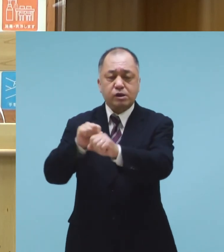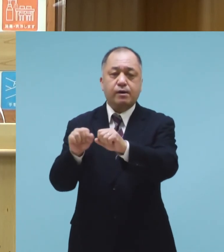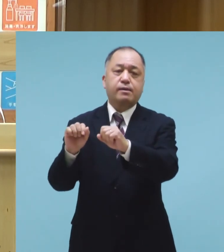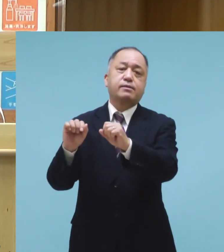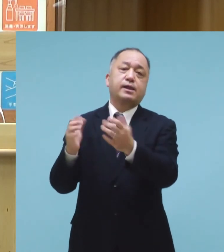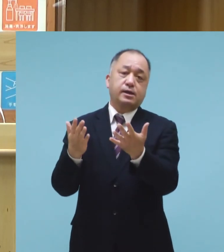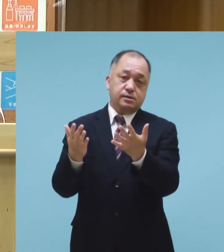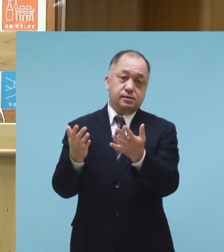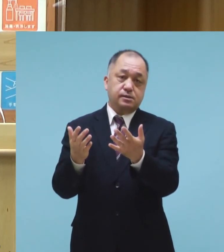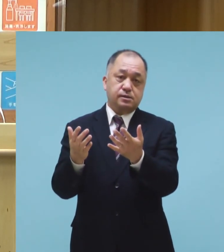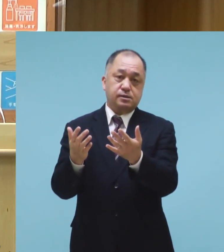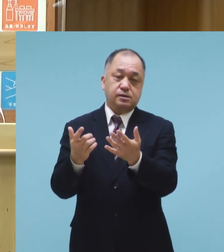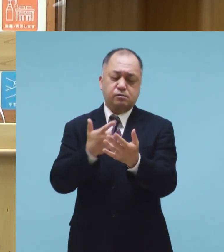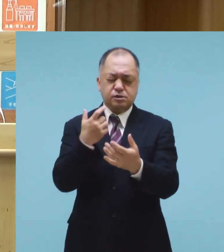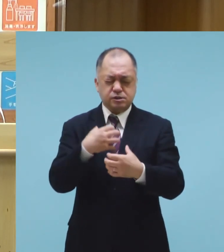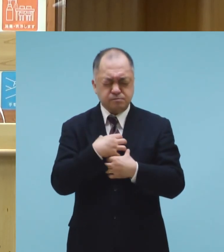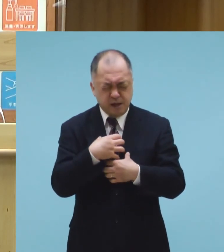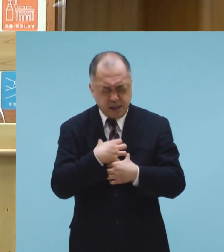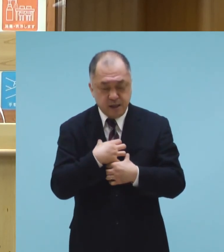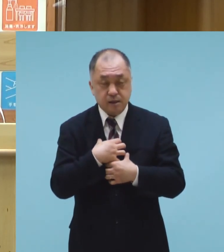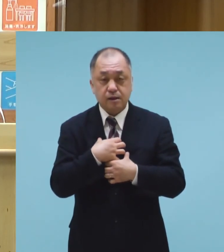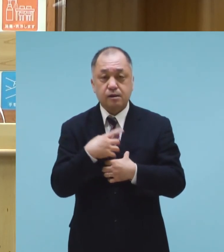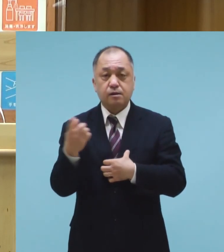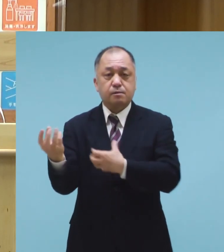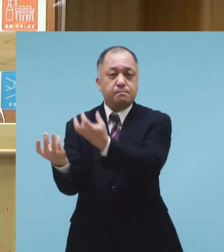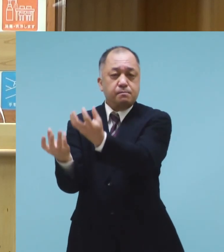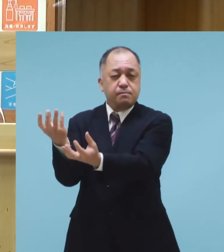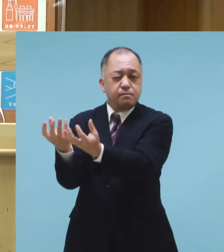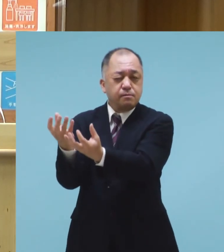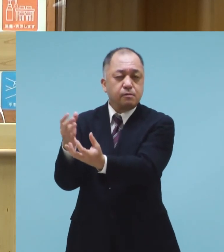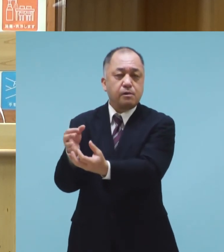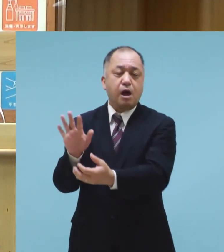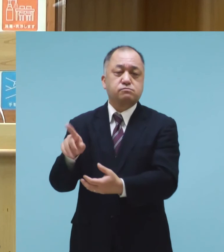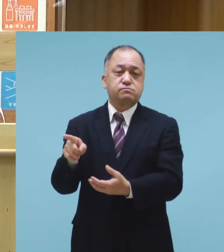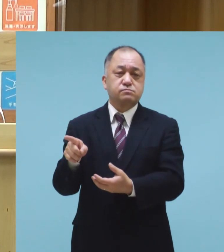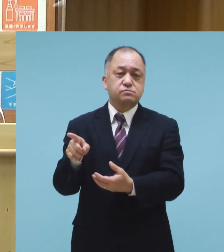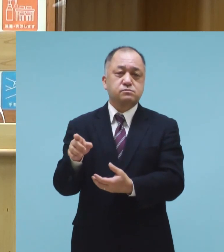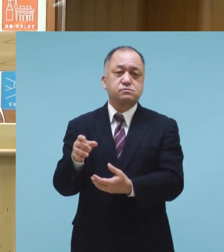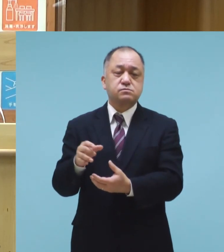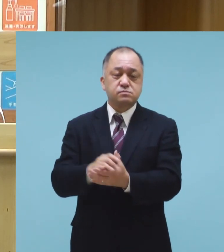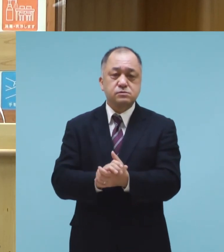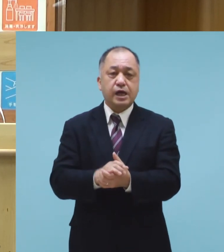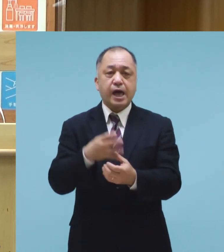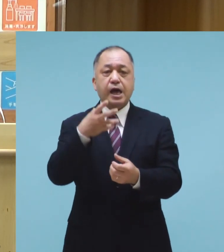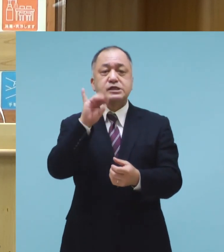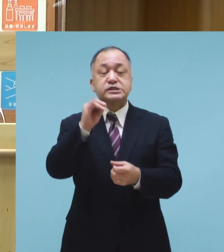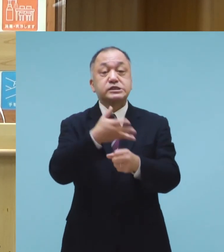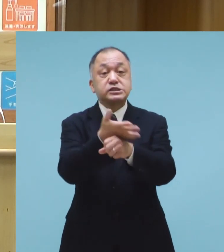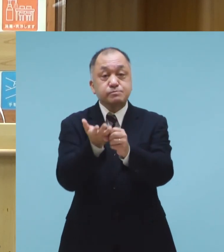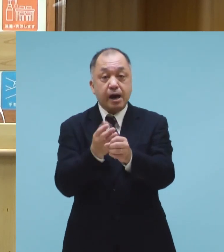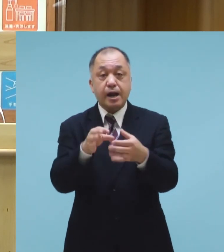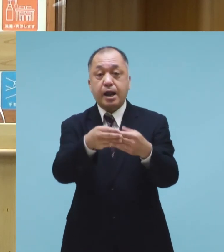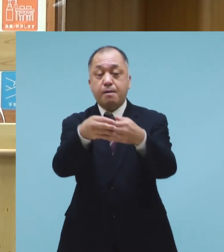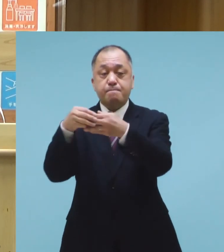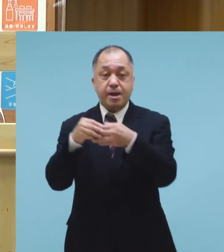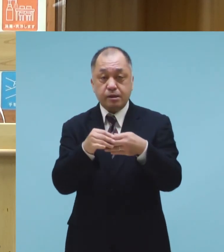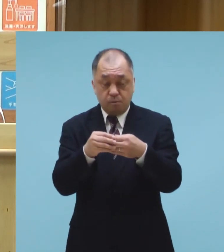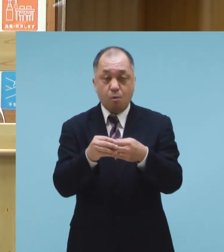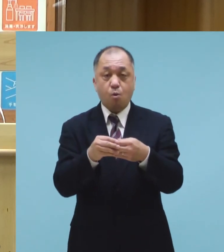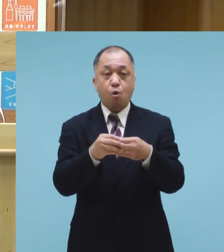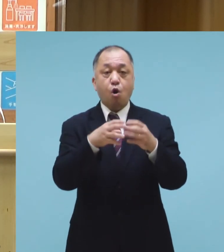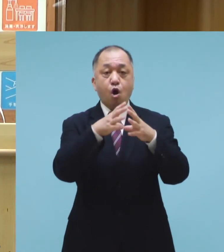と、非常に心配だという声を寄せられてますから、その千島連盟をはじめ皆さんと国に対